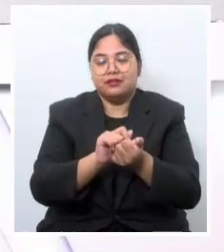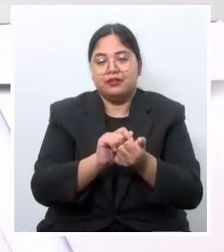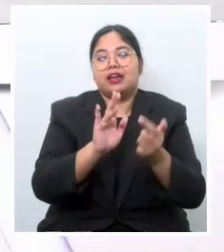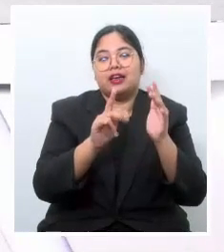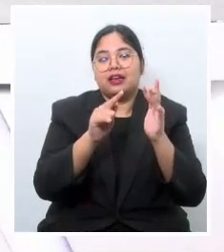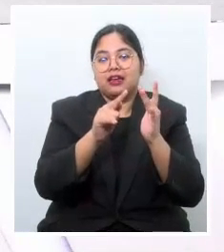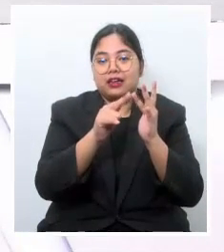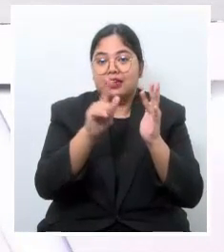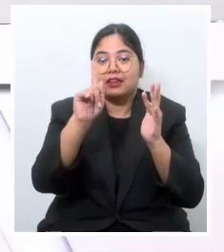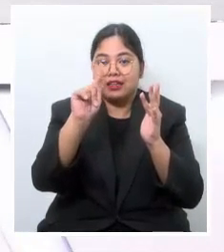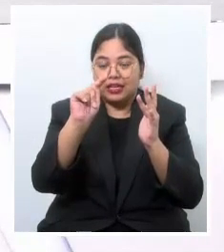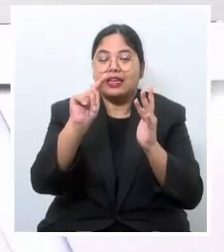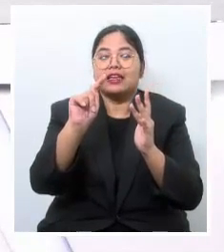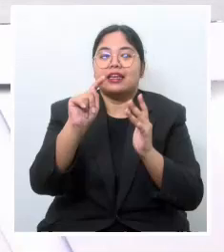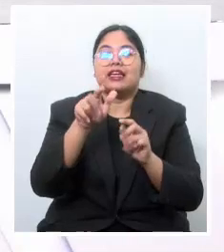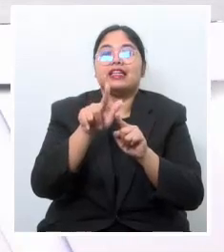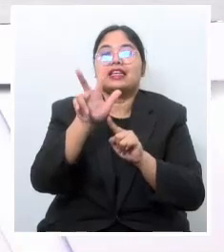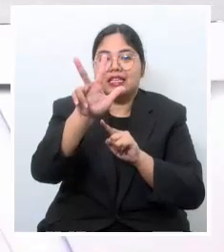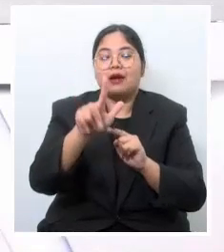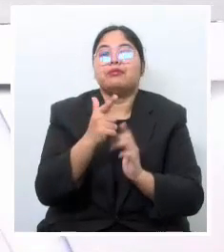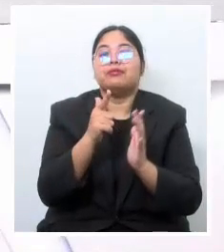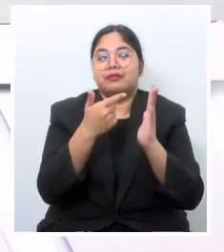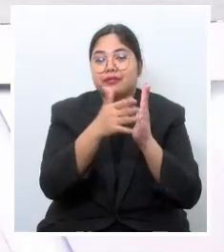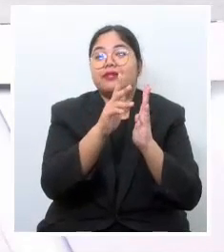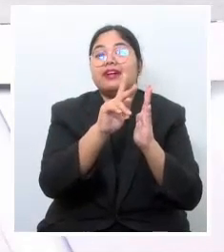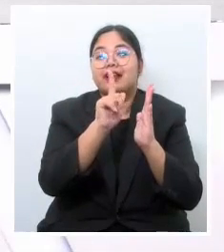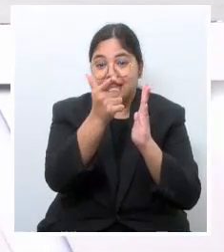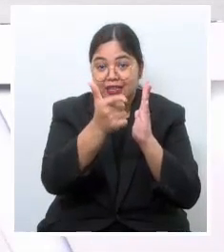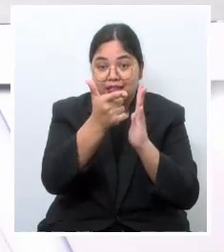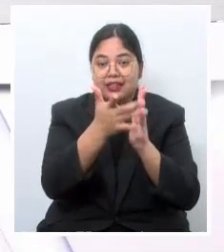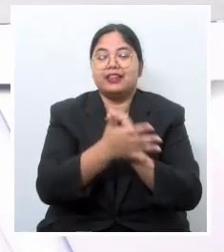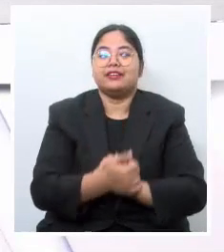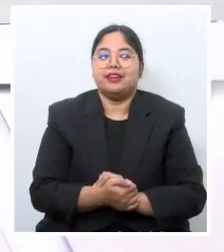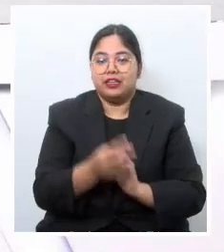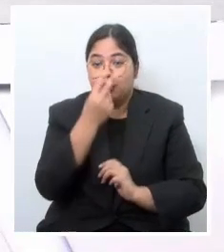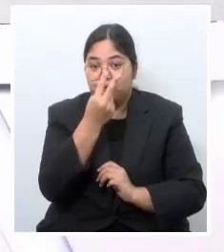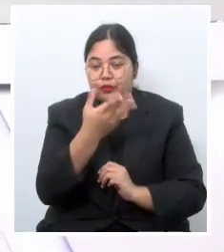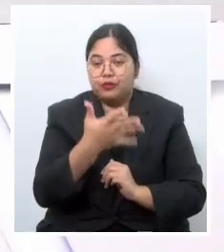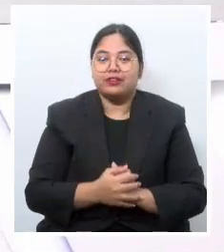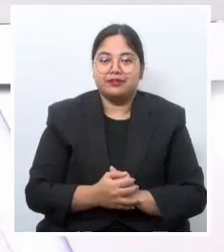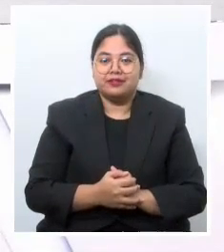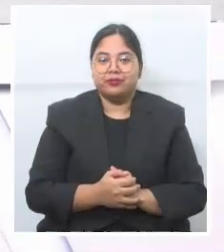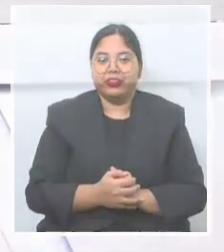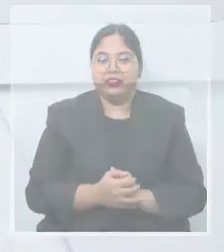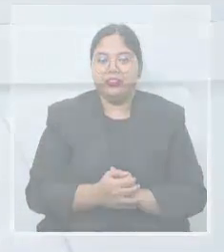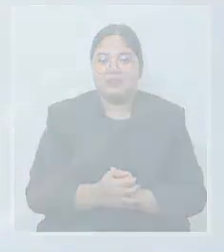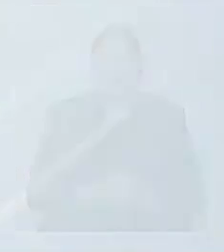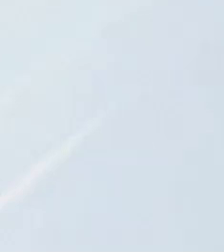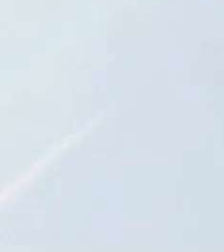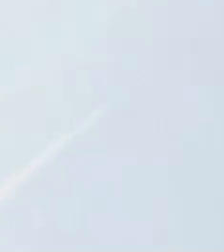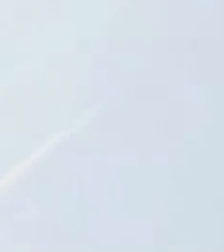ศึกษาประถมศึกษาเลยเขต 3สถานที่แห่งนี้จะมีอะไรให้เราได้รับชมบ้างไปติดตามรับชมกัน